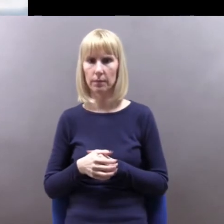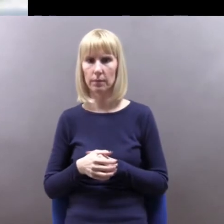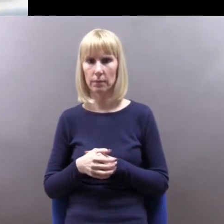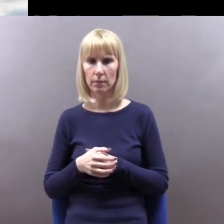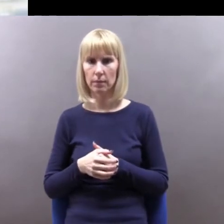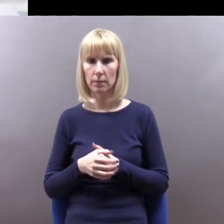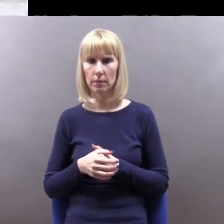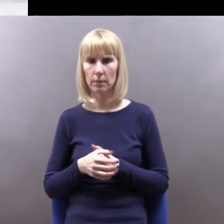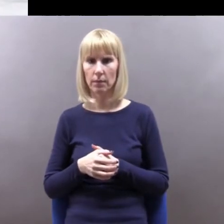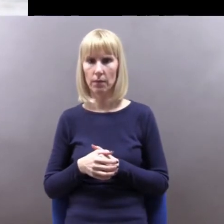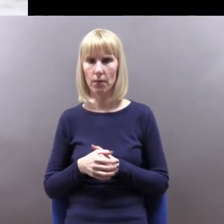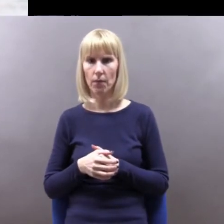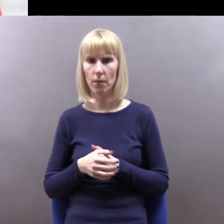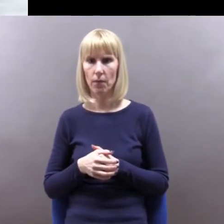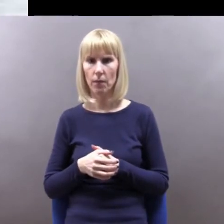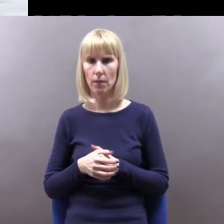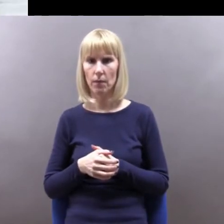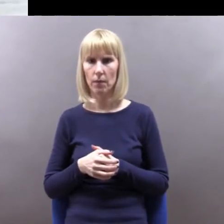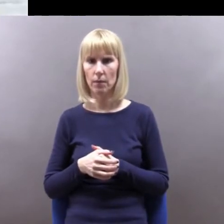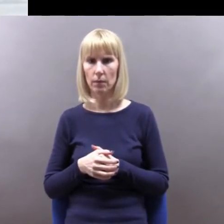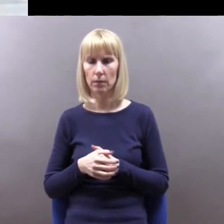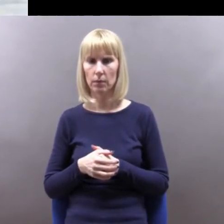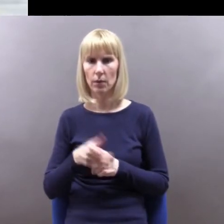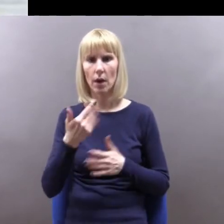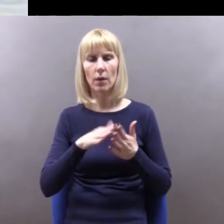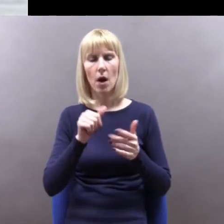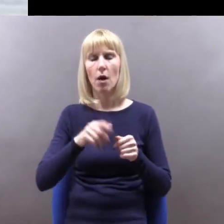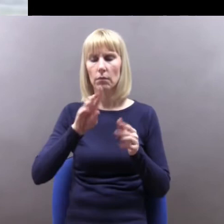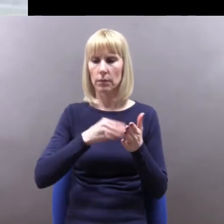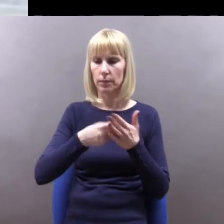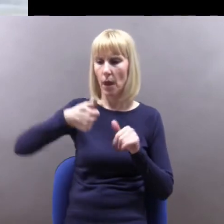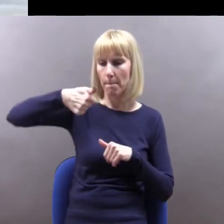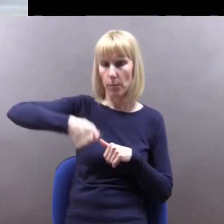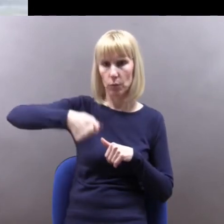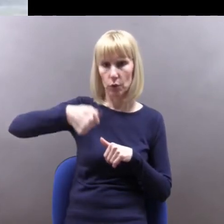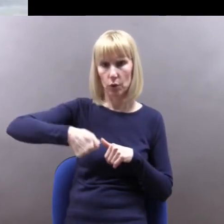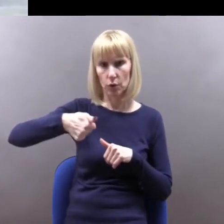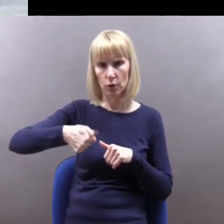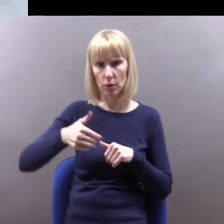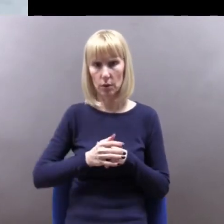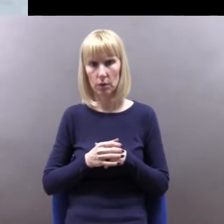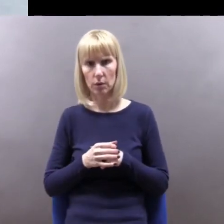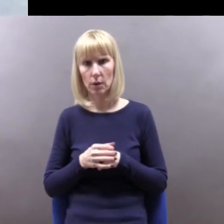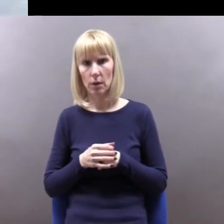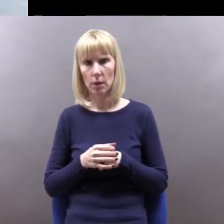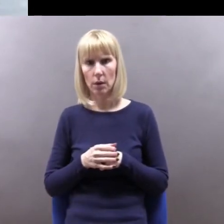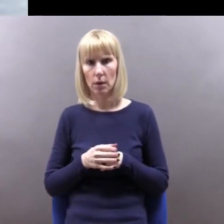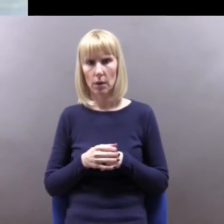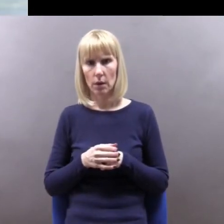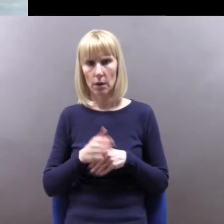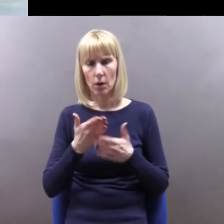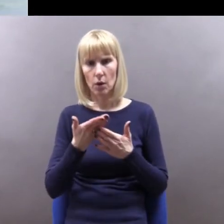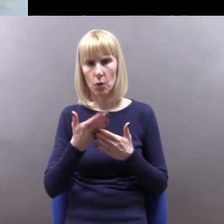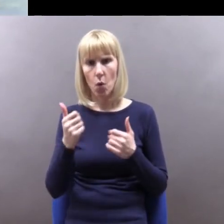uderzający. Wynika to z tego, że ten przycisk w platformie, dlatego należy trzymać, to też wynika z